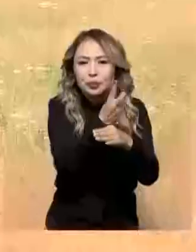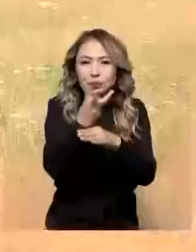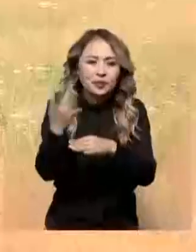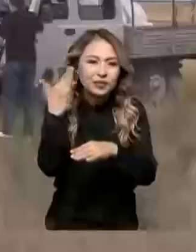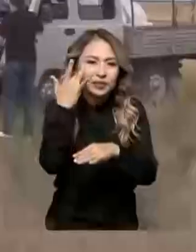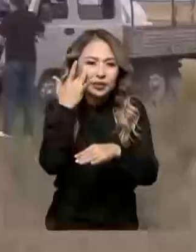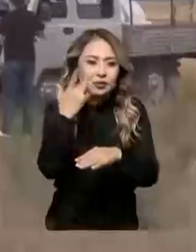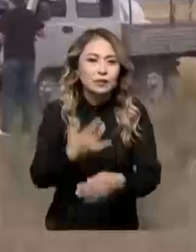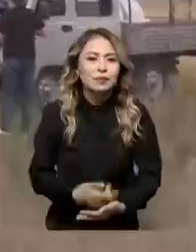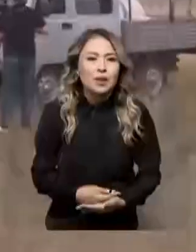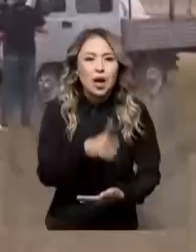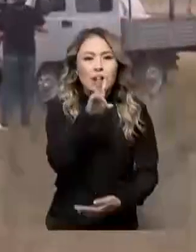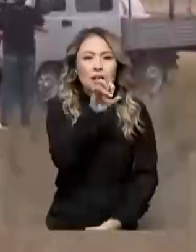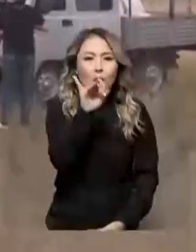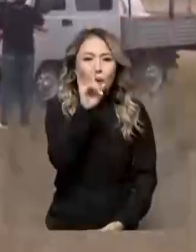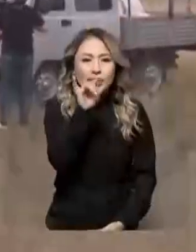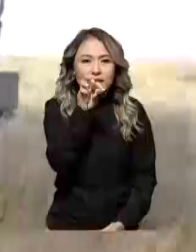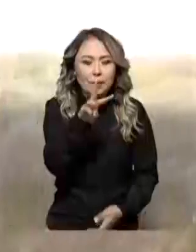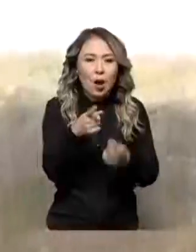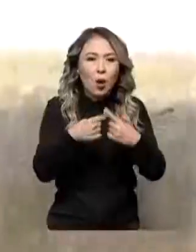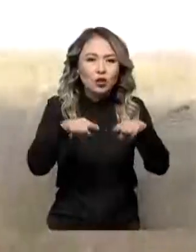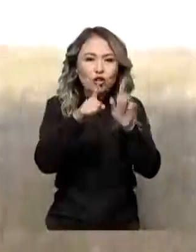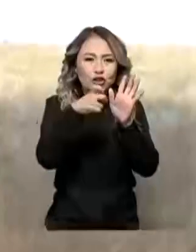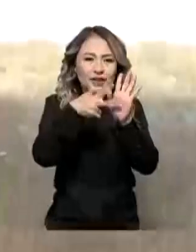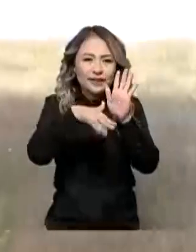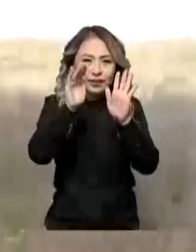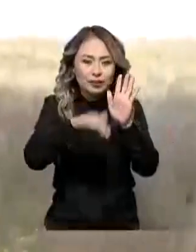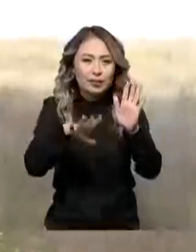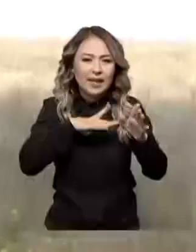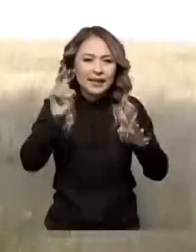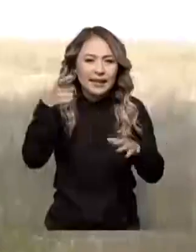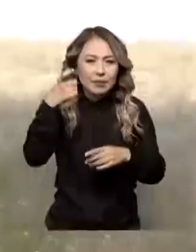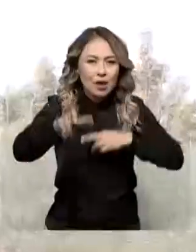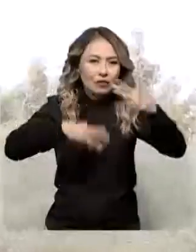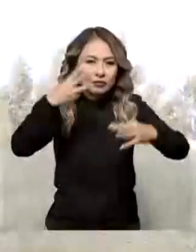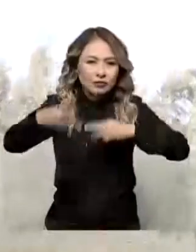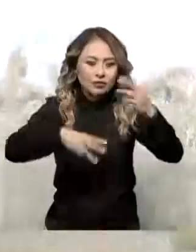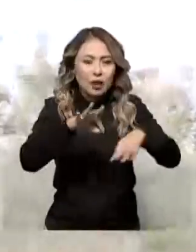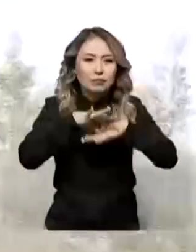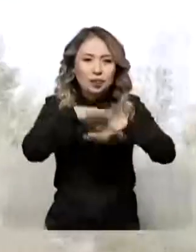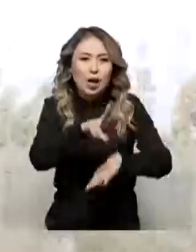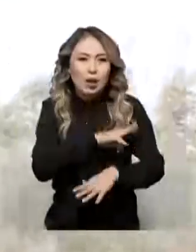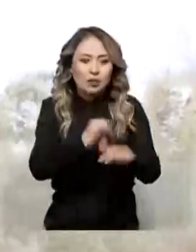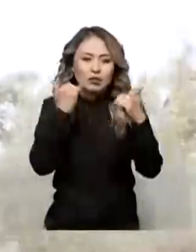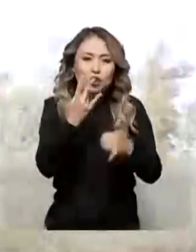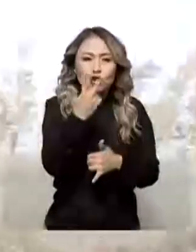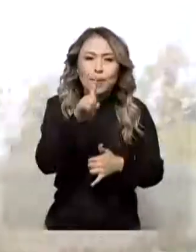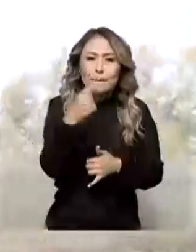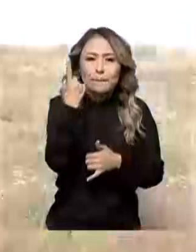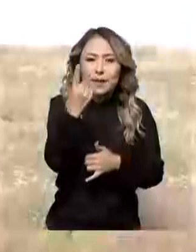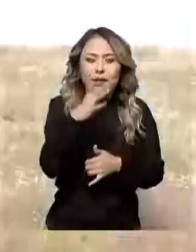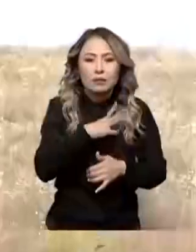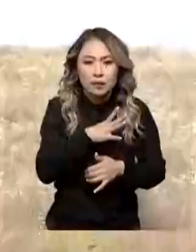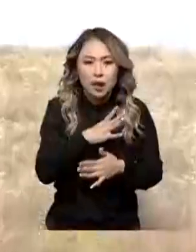береді бір орындан. Наурызым ауданында 180 мың гектарда химиялық өңдеу жүргізу жоспарланған. Бүгінде соның 3-тен бірі